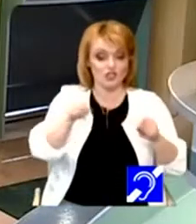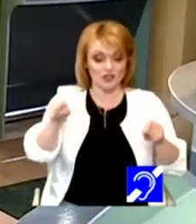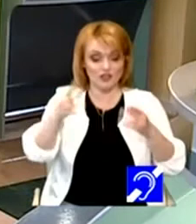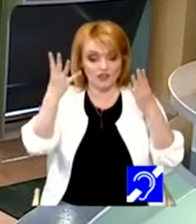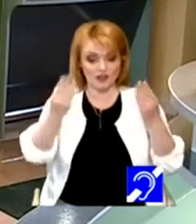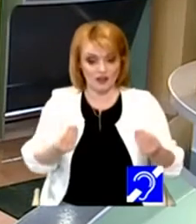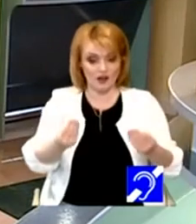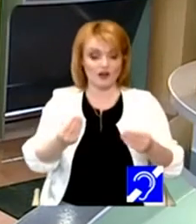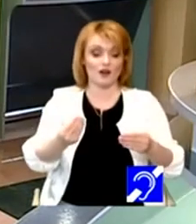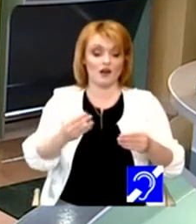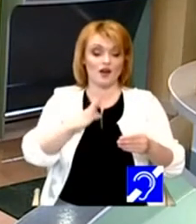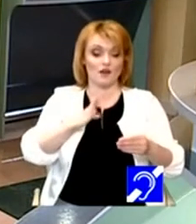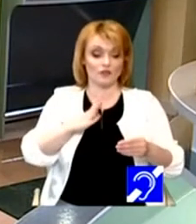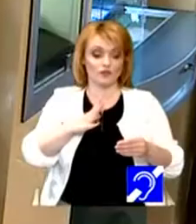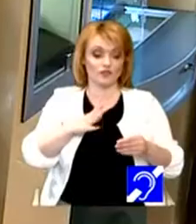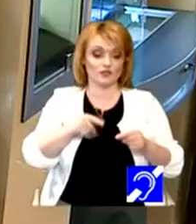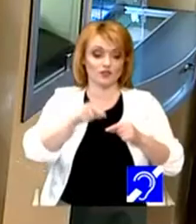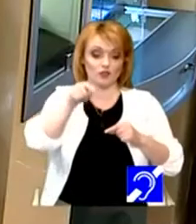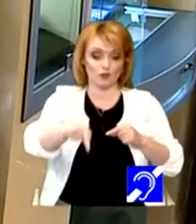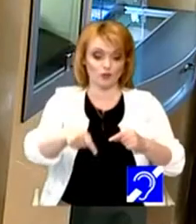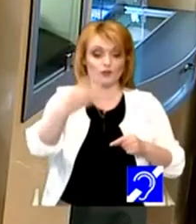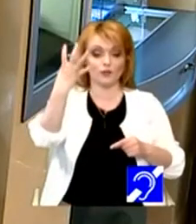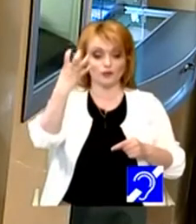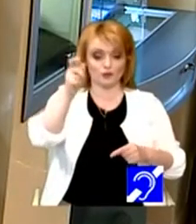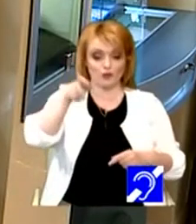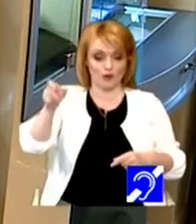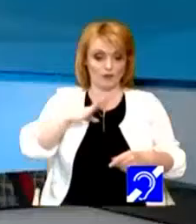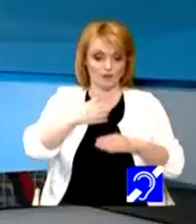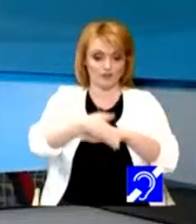pragul instituției a fost trecut de 400 de vizitatori.